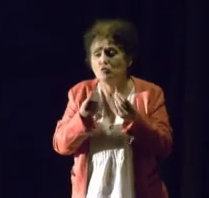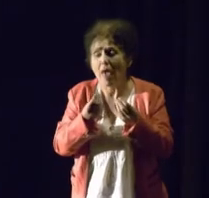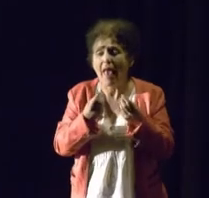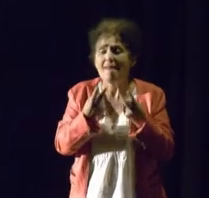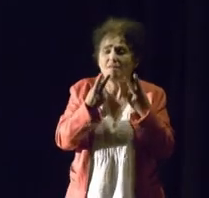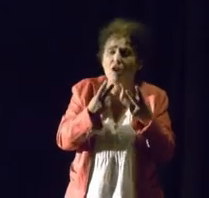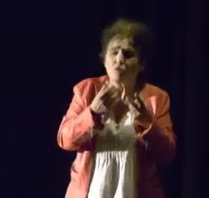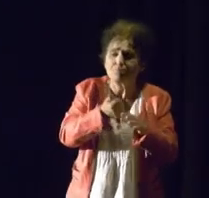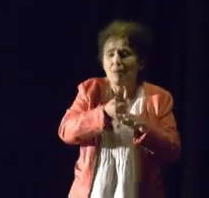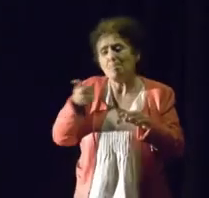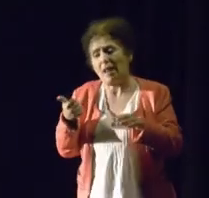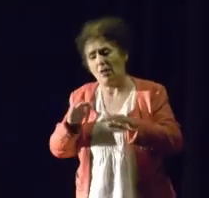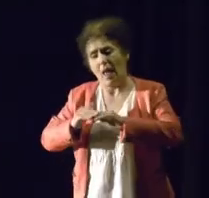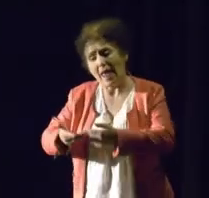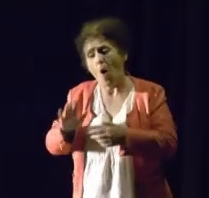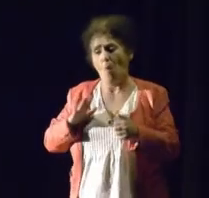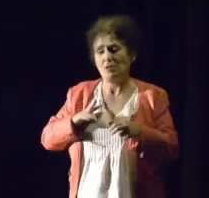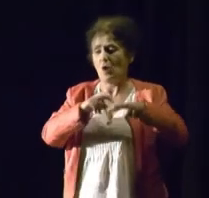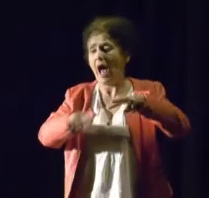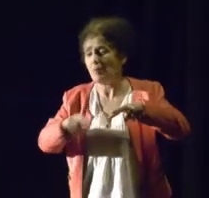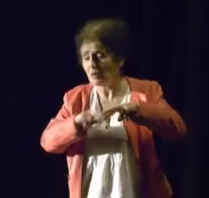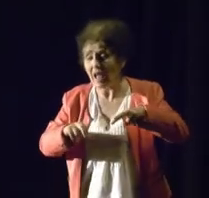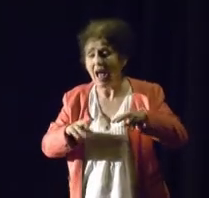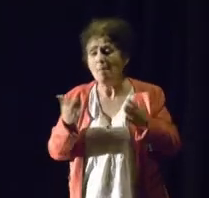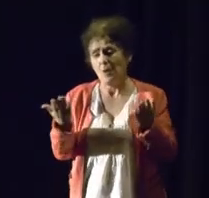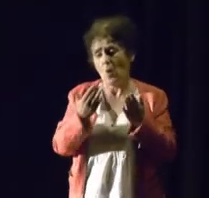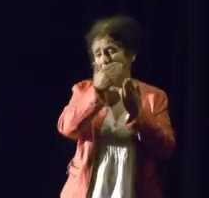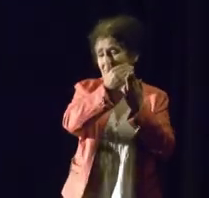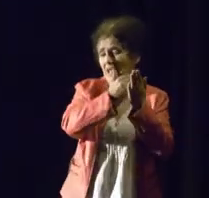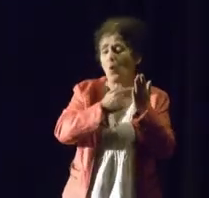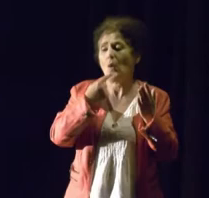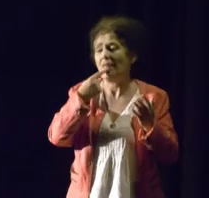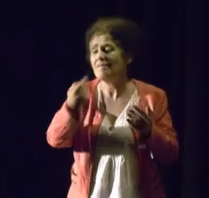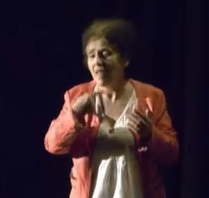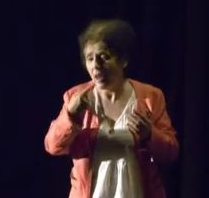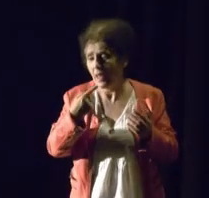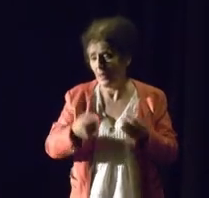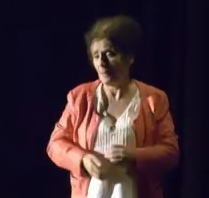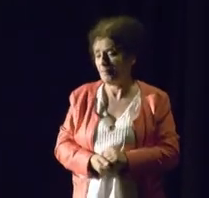и ризиците на абортусот. И кога законот вели